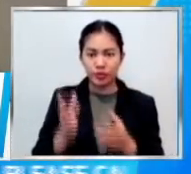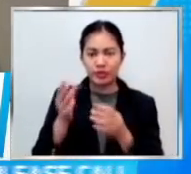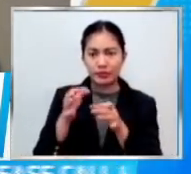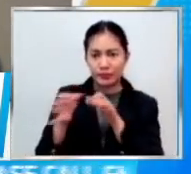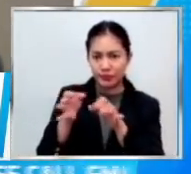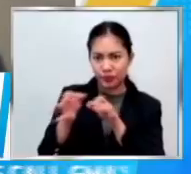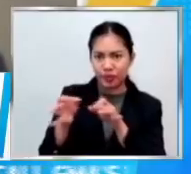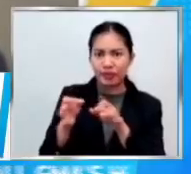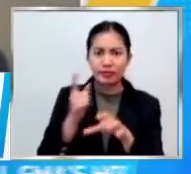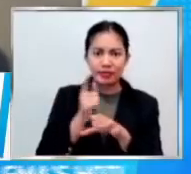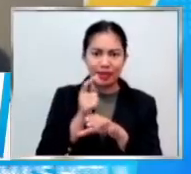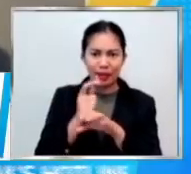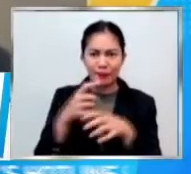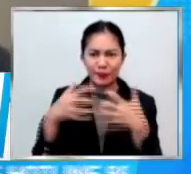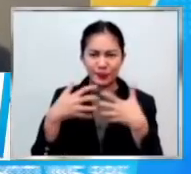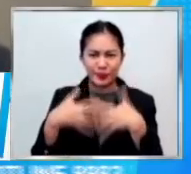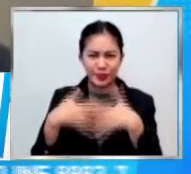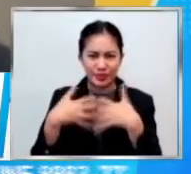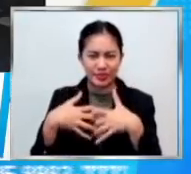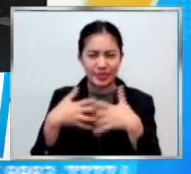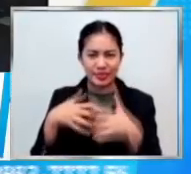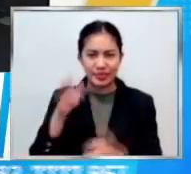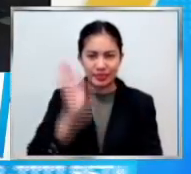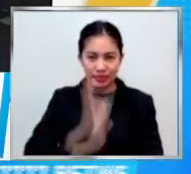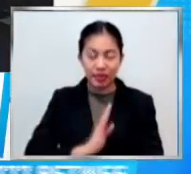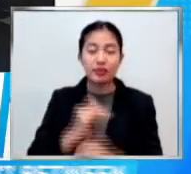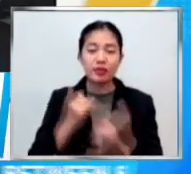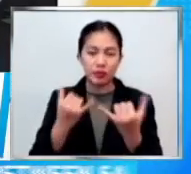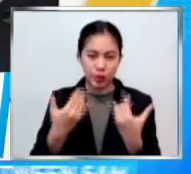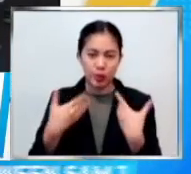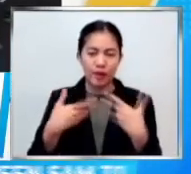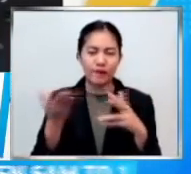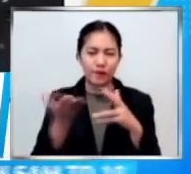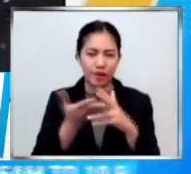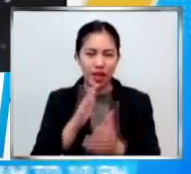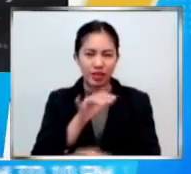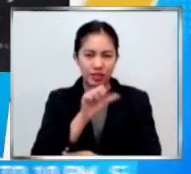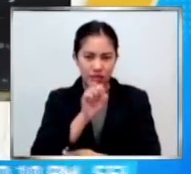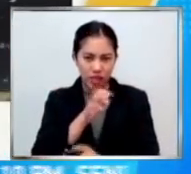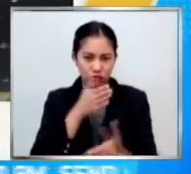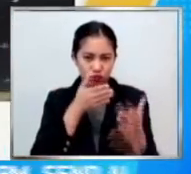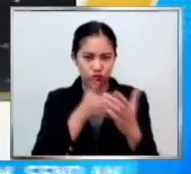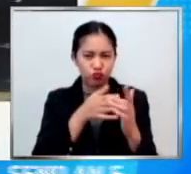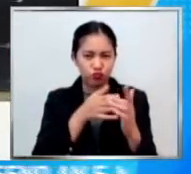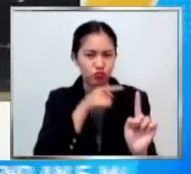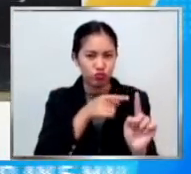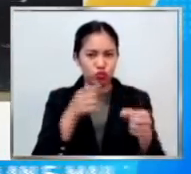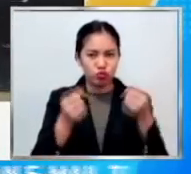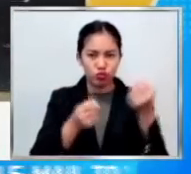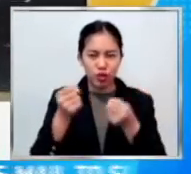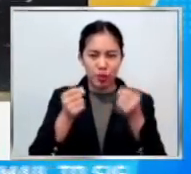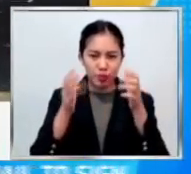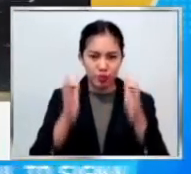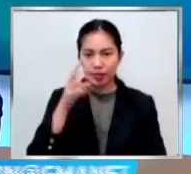truck. Mahaharap ang truck driver sa reklamong reckless imprudence resulting in multiple homicide and physical